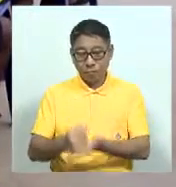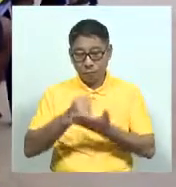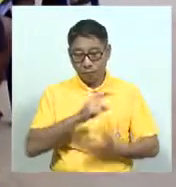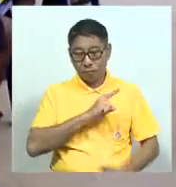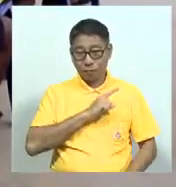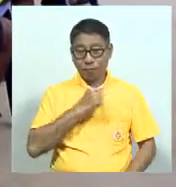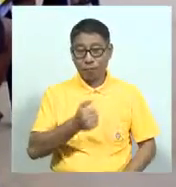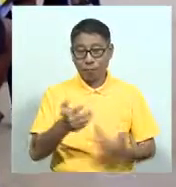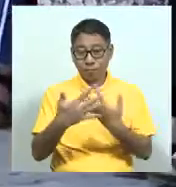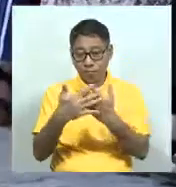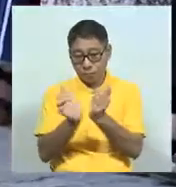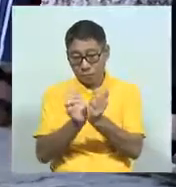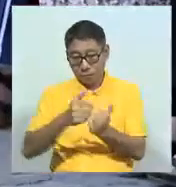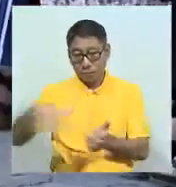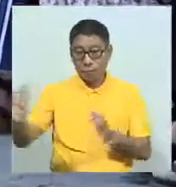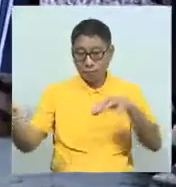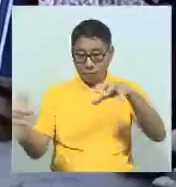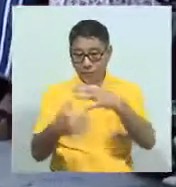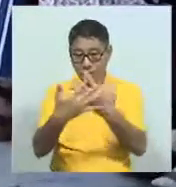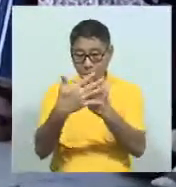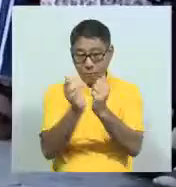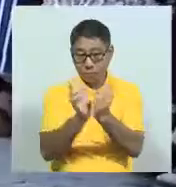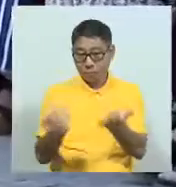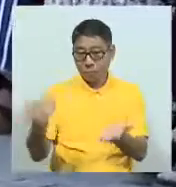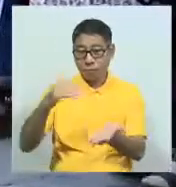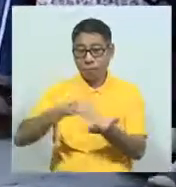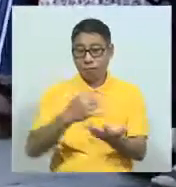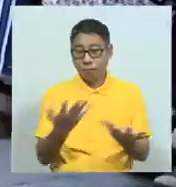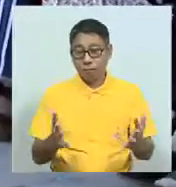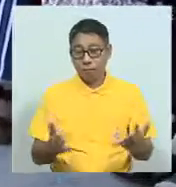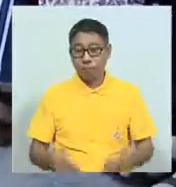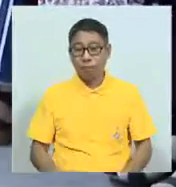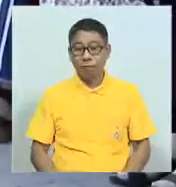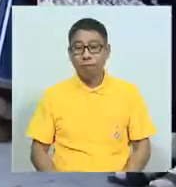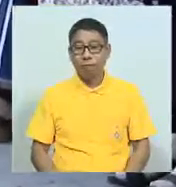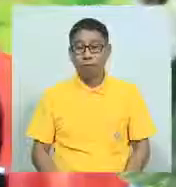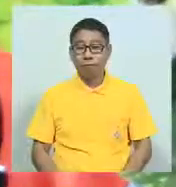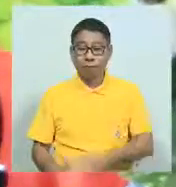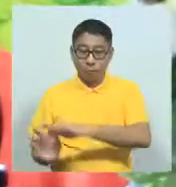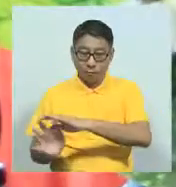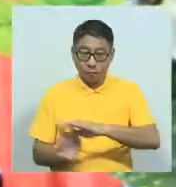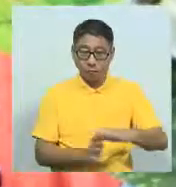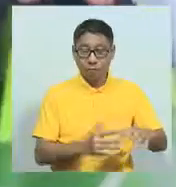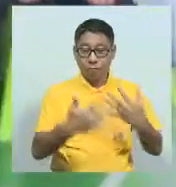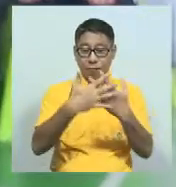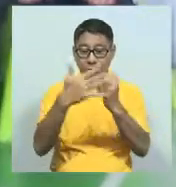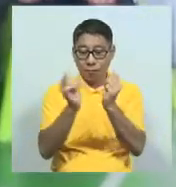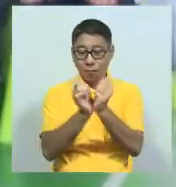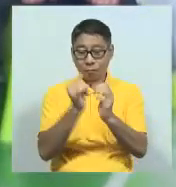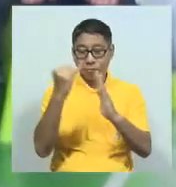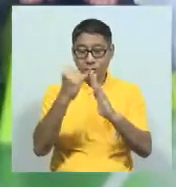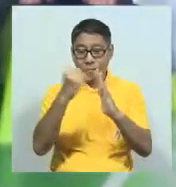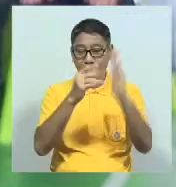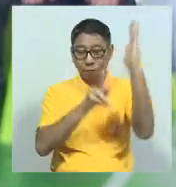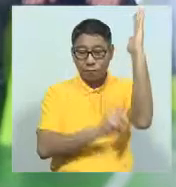องได้ภายหลังพ้นโทษไม่หวนกลับไปกระทำผิดซ้ำอีกค่ะ ปิดท้ายกันที่เรือนจำจังหวัดนราธิว